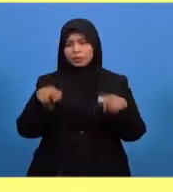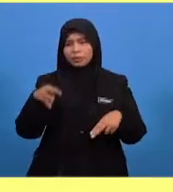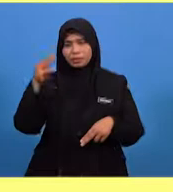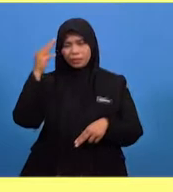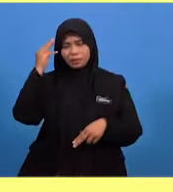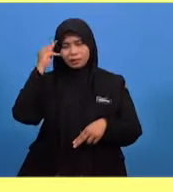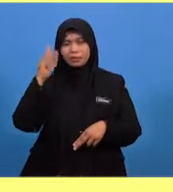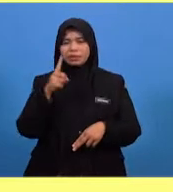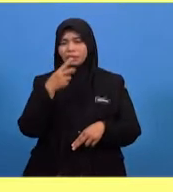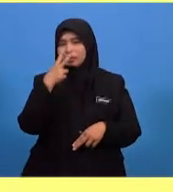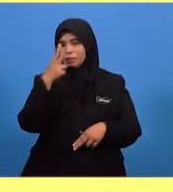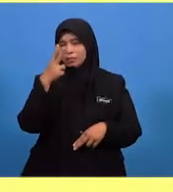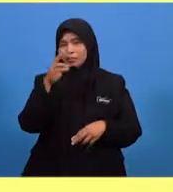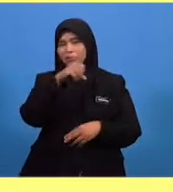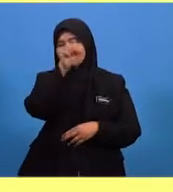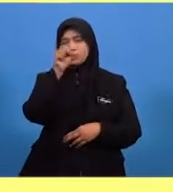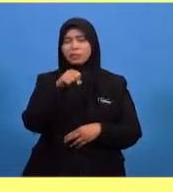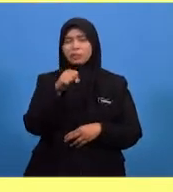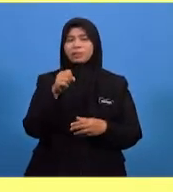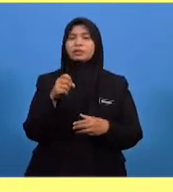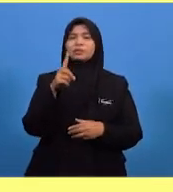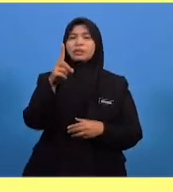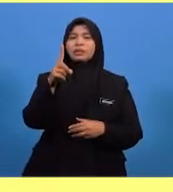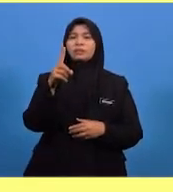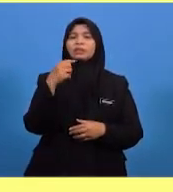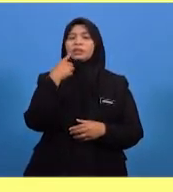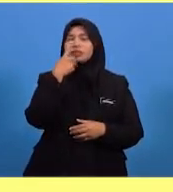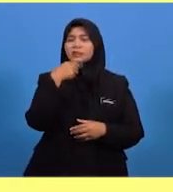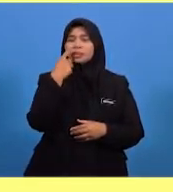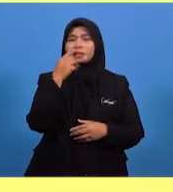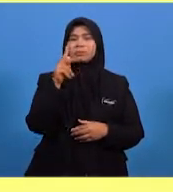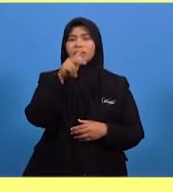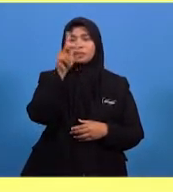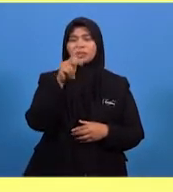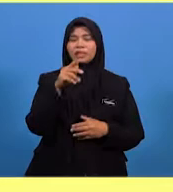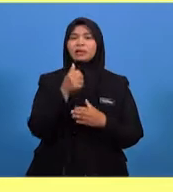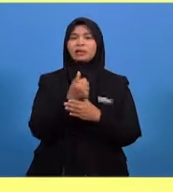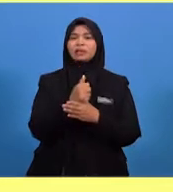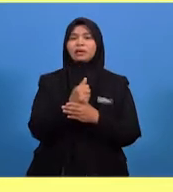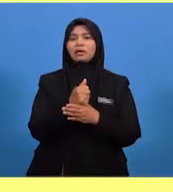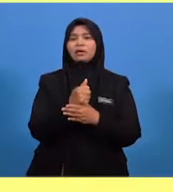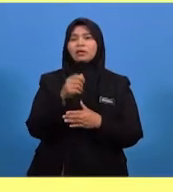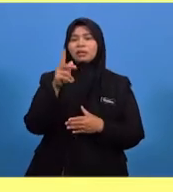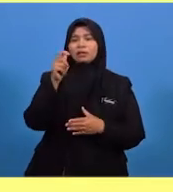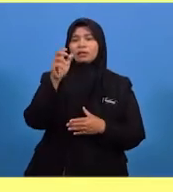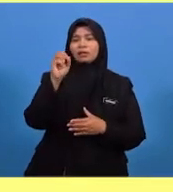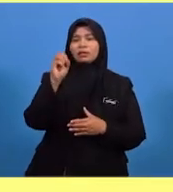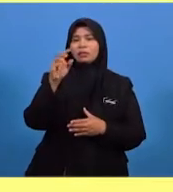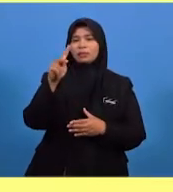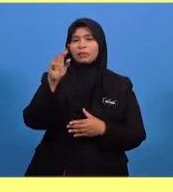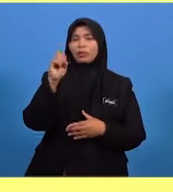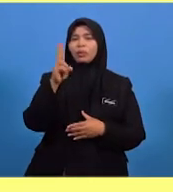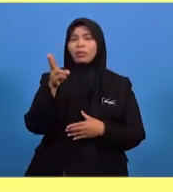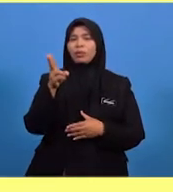kita lihat soalan pertama siap Mekkah antara tokoh-tokoh berikut yang merupakan